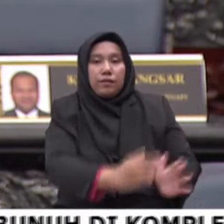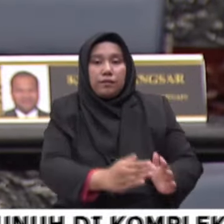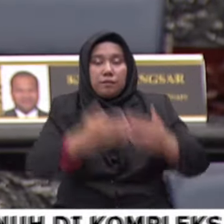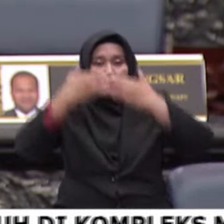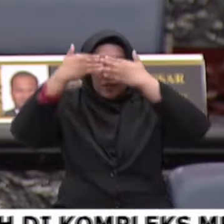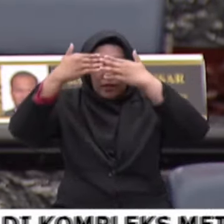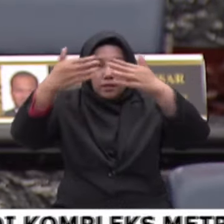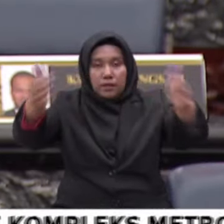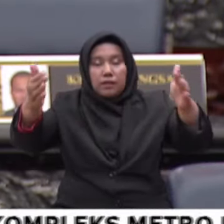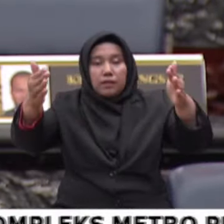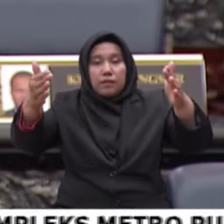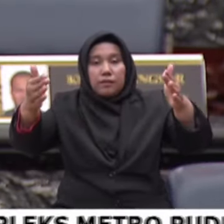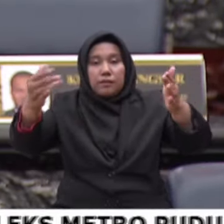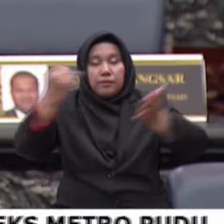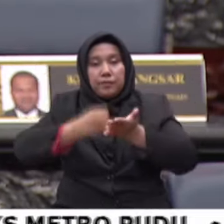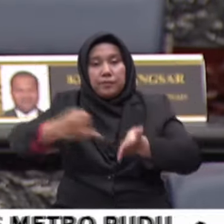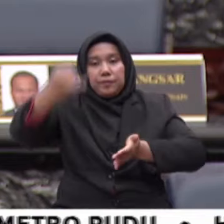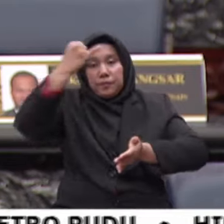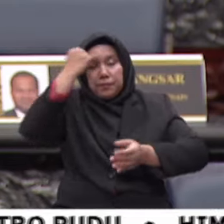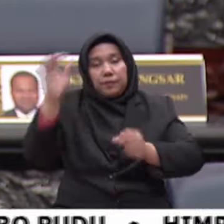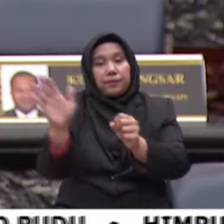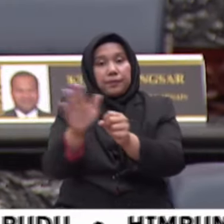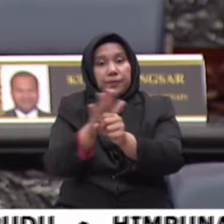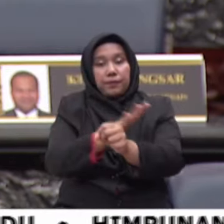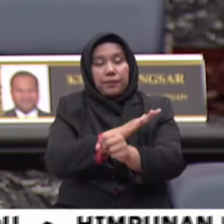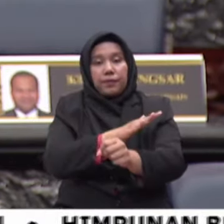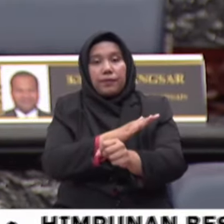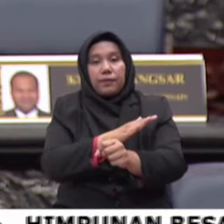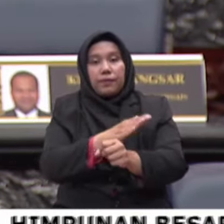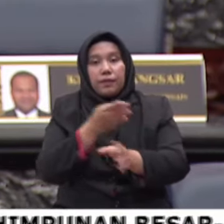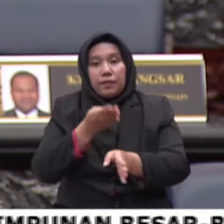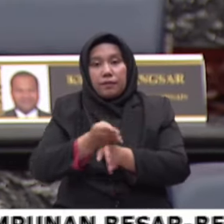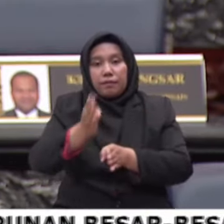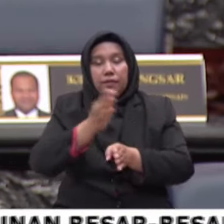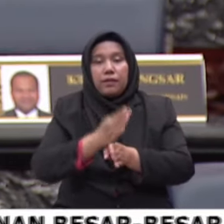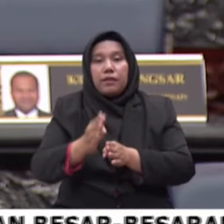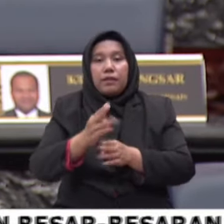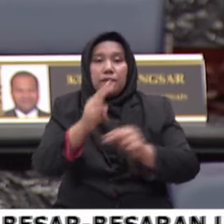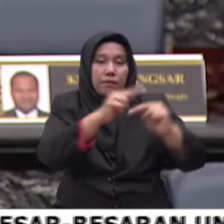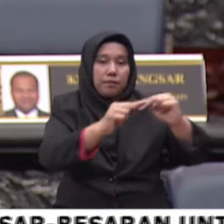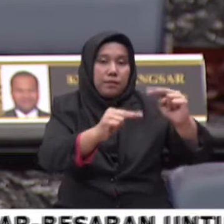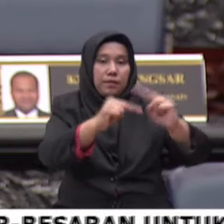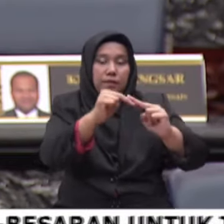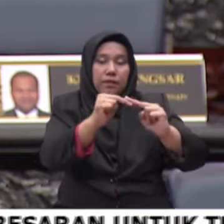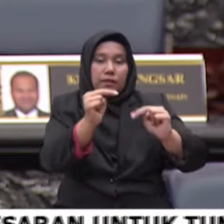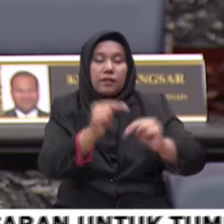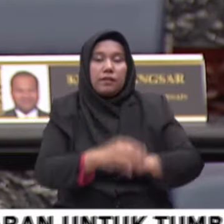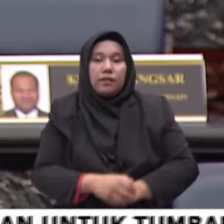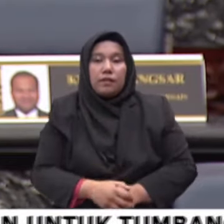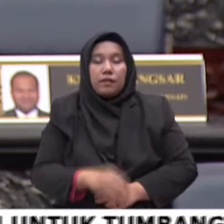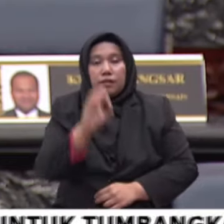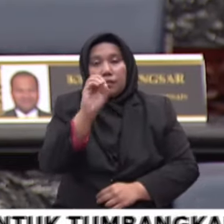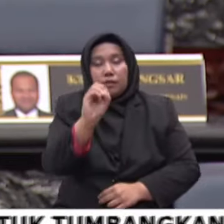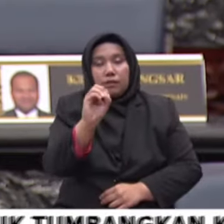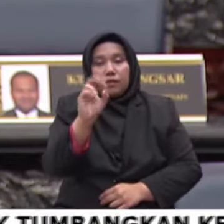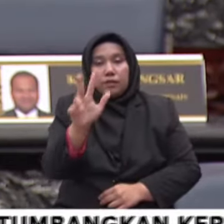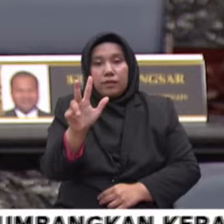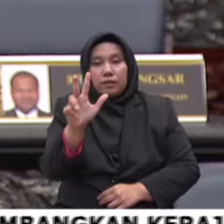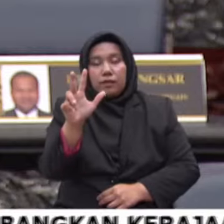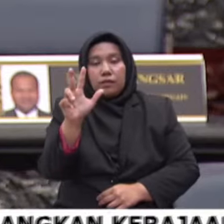pendedahan dan ilmu secukupnya dalam bidang binaan? 0302